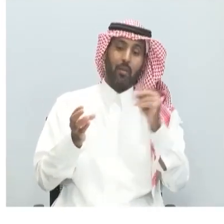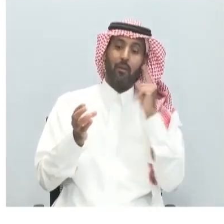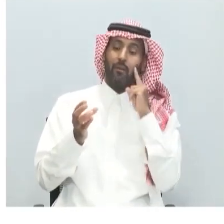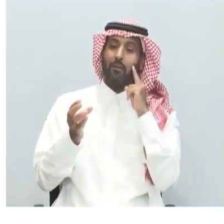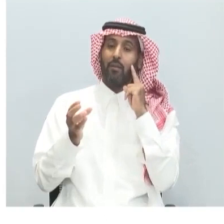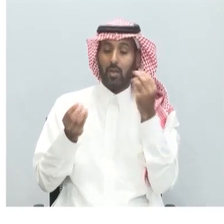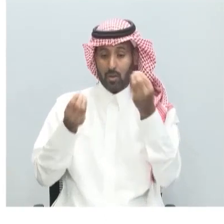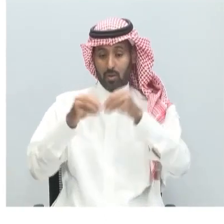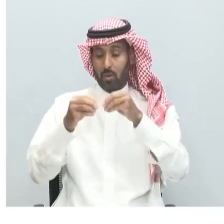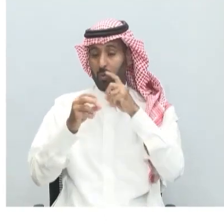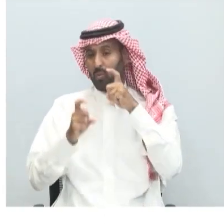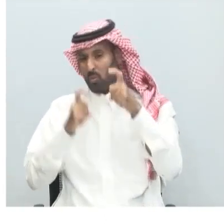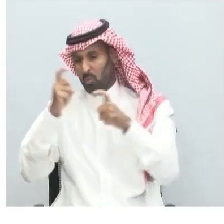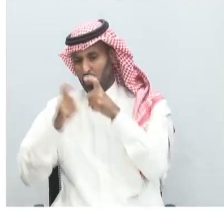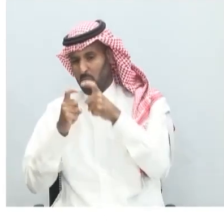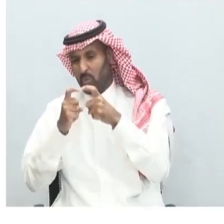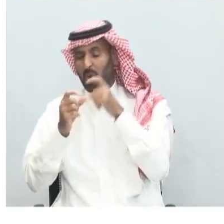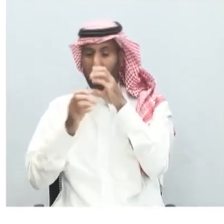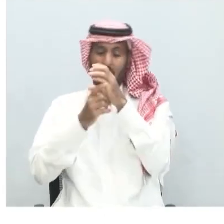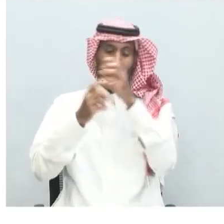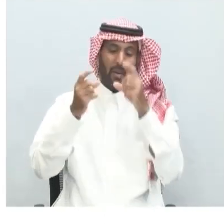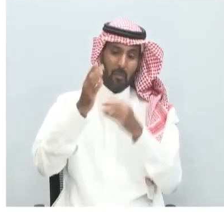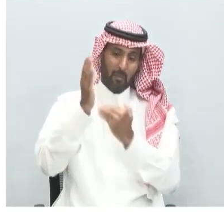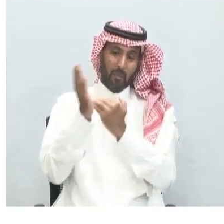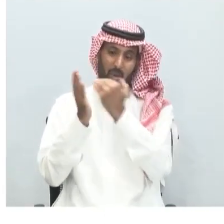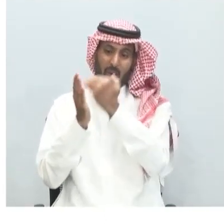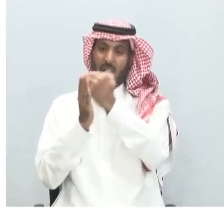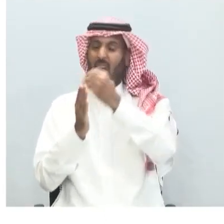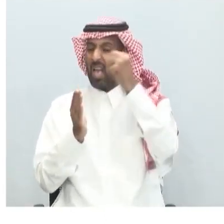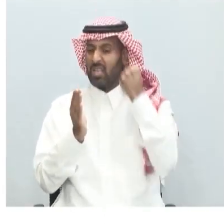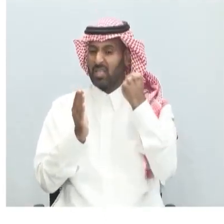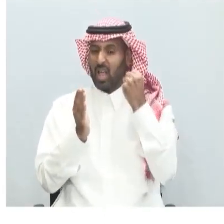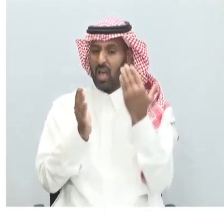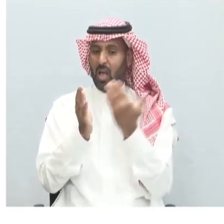تملا الكترونات تملا الكترونات مستويات الطاقه